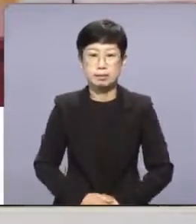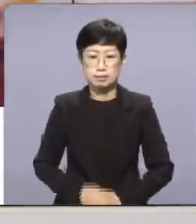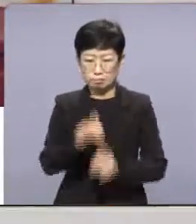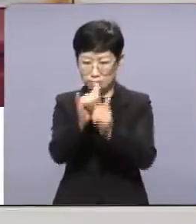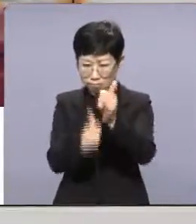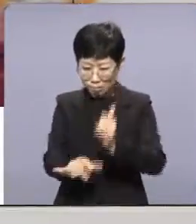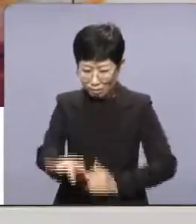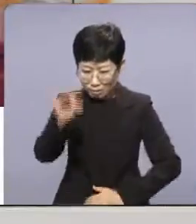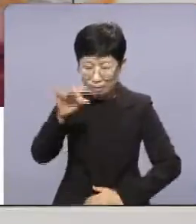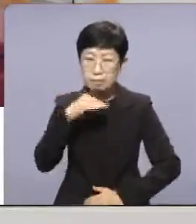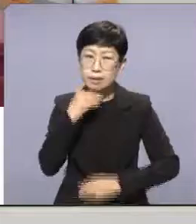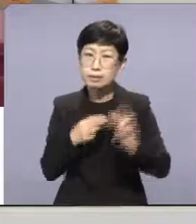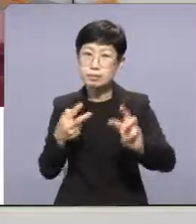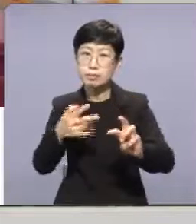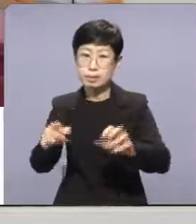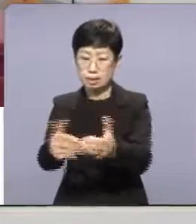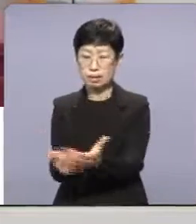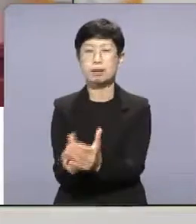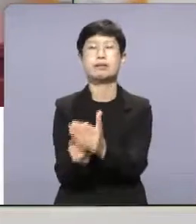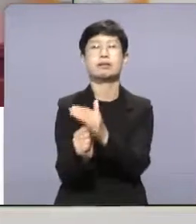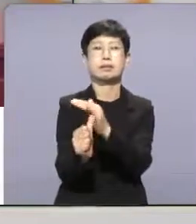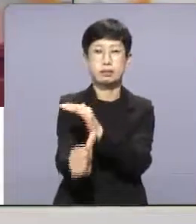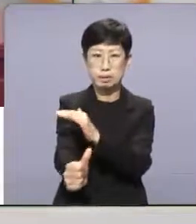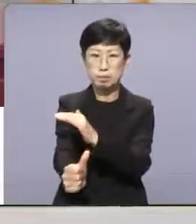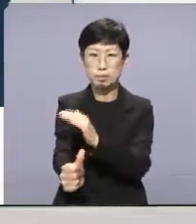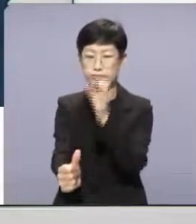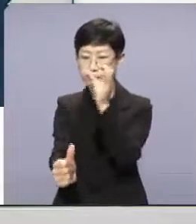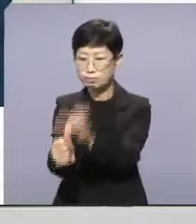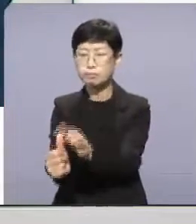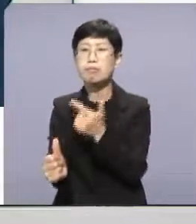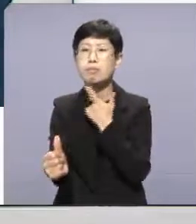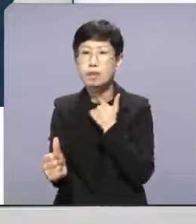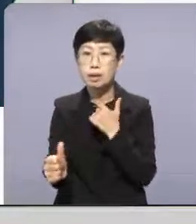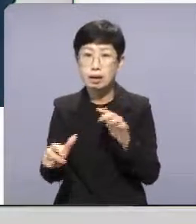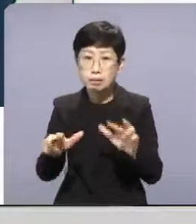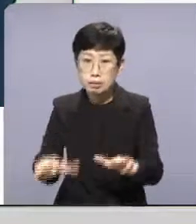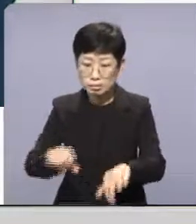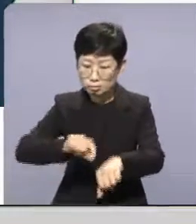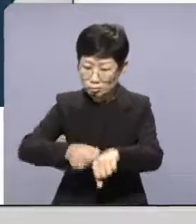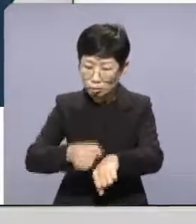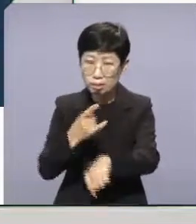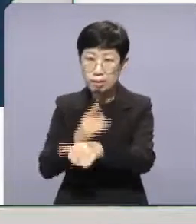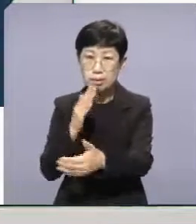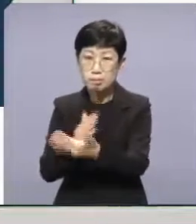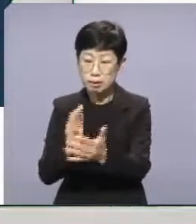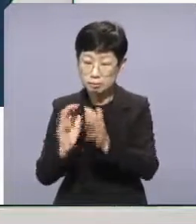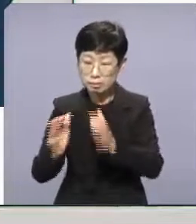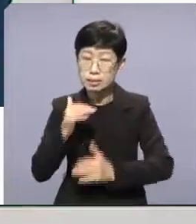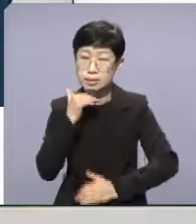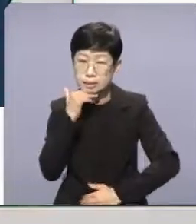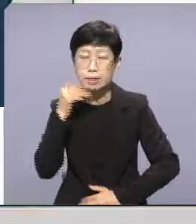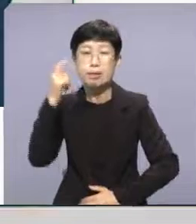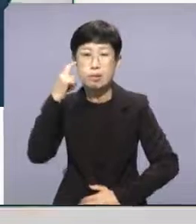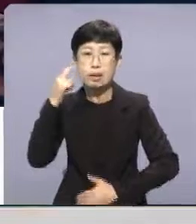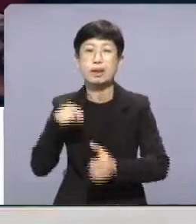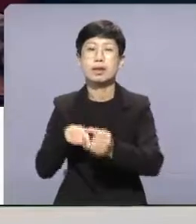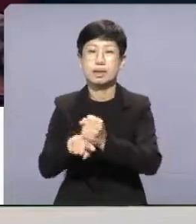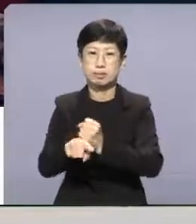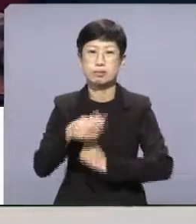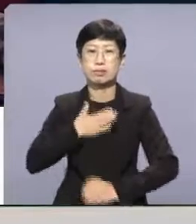헌정사상 첫 30대 당대표로 촉망받던 이 대표가 왜 윤리위 심의 결과를 기다리게 된 건지 김민주 기자가